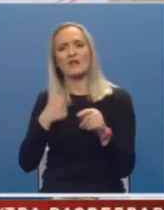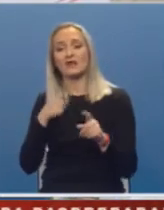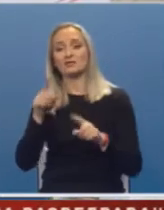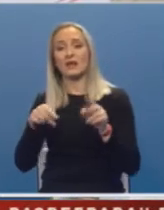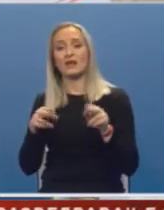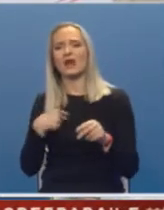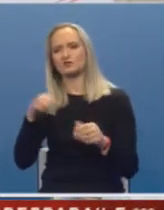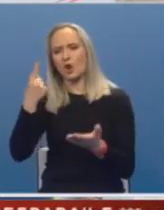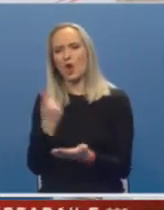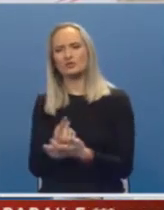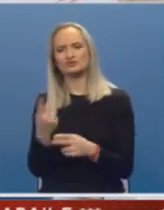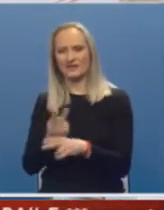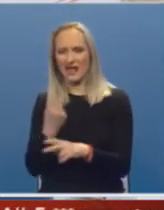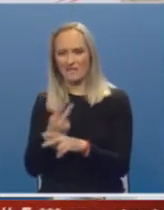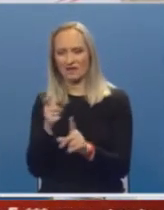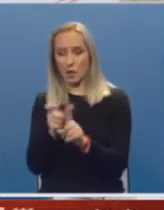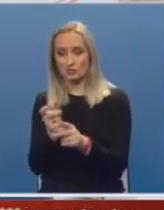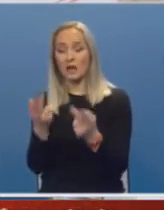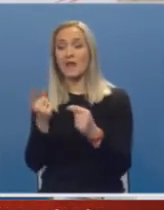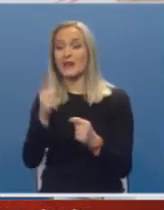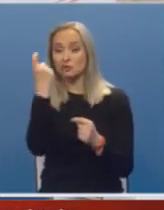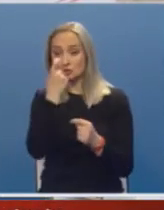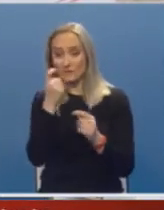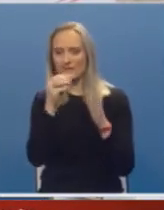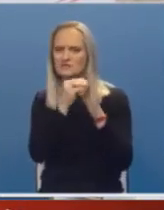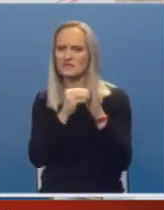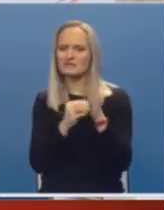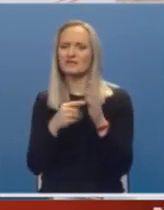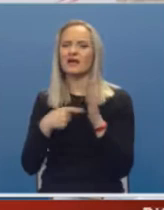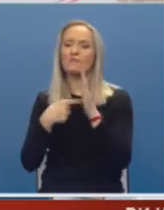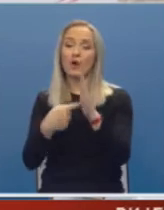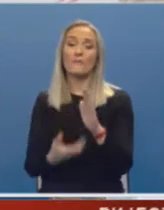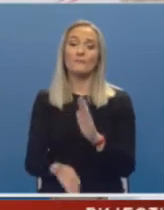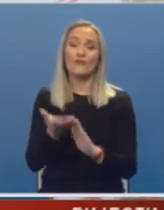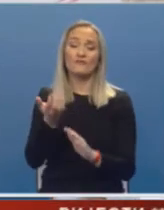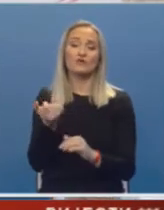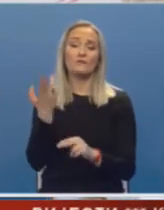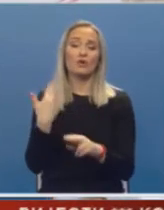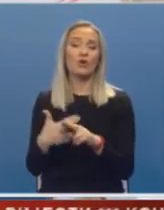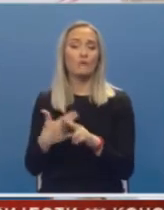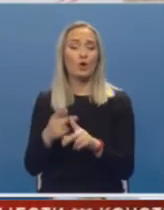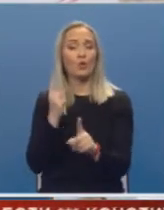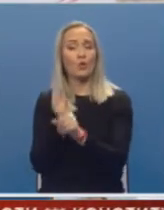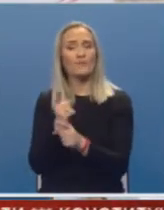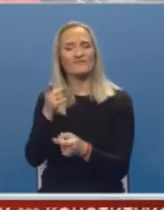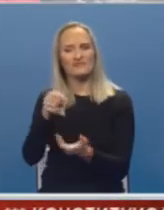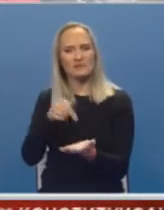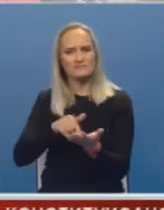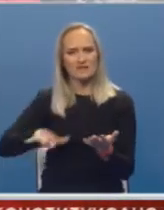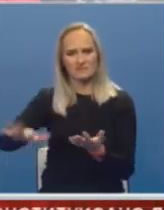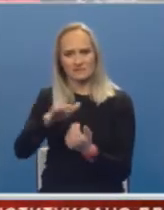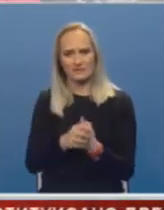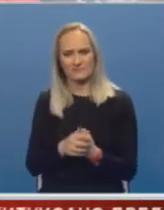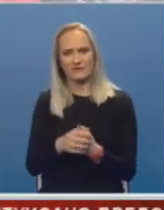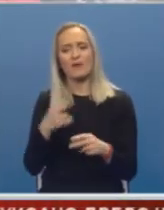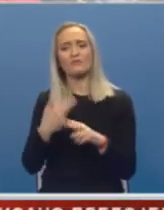nekološke navike utiču na to, ali je nesumnjivo da statistika pokazuje da je povećan broj oboljelih upravo na tim područjima. Za